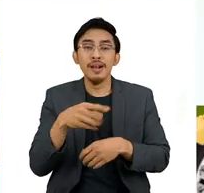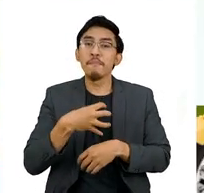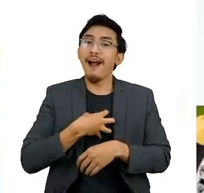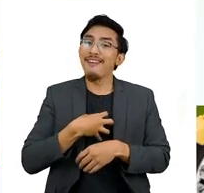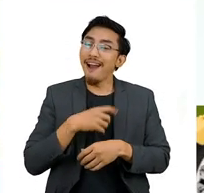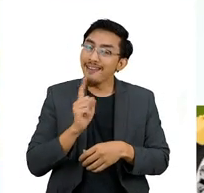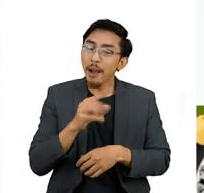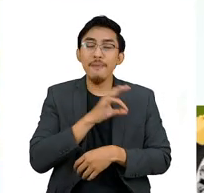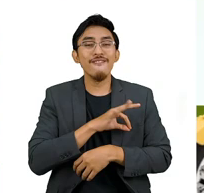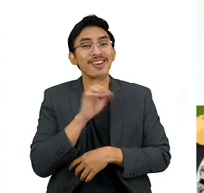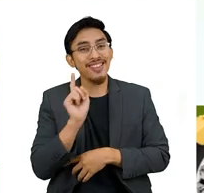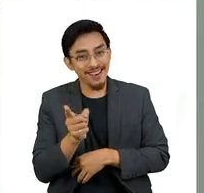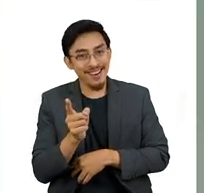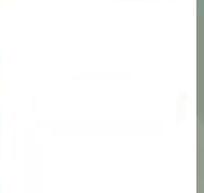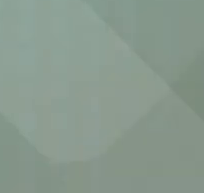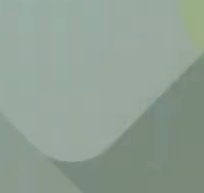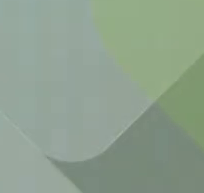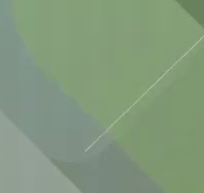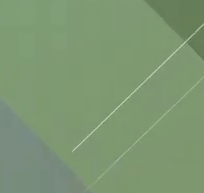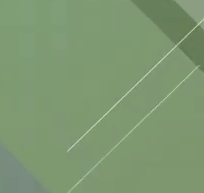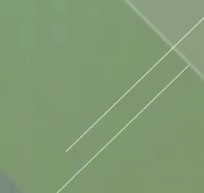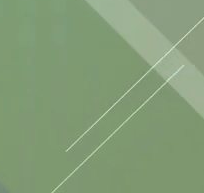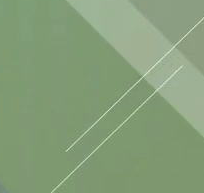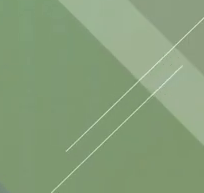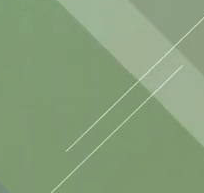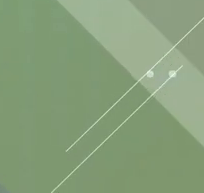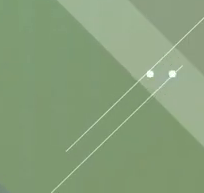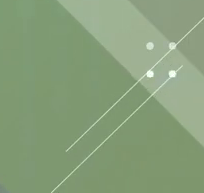dan benar bermanfaat bagi kita-kita ya